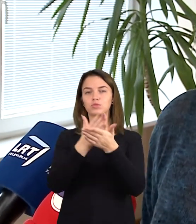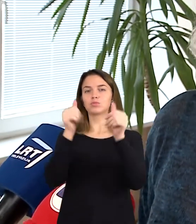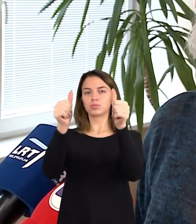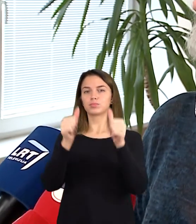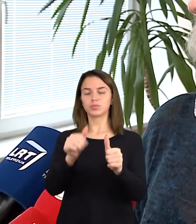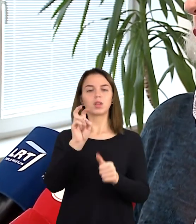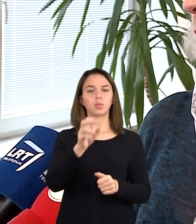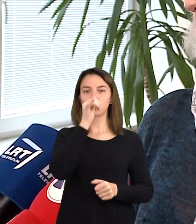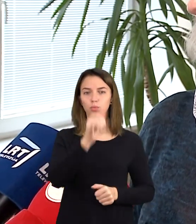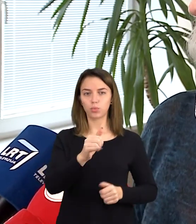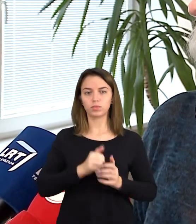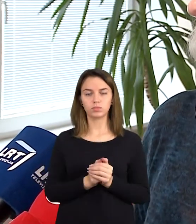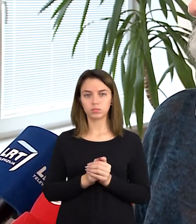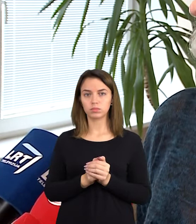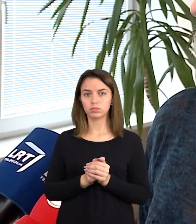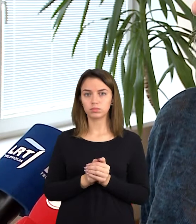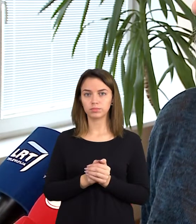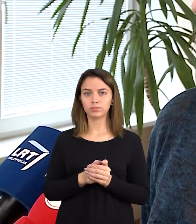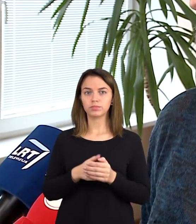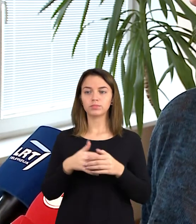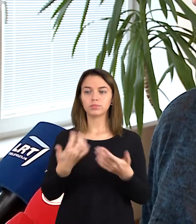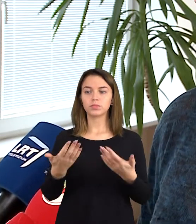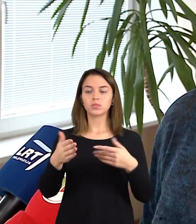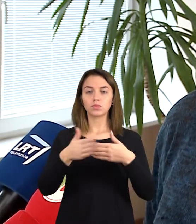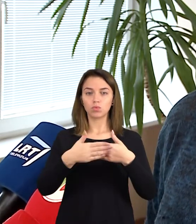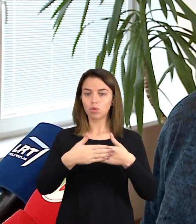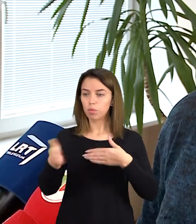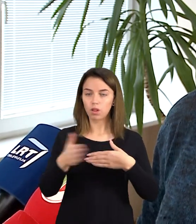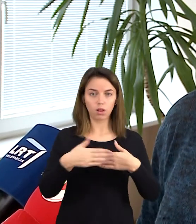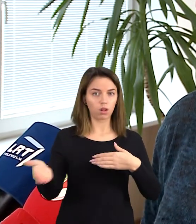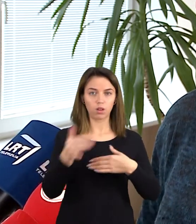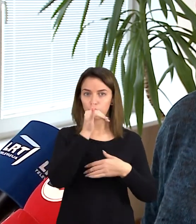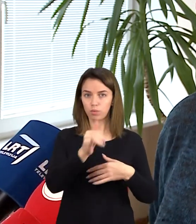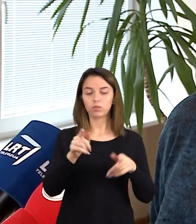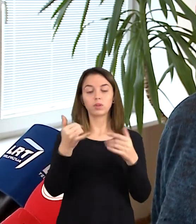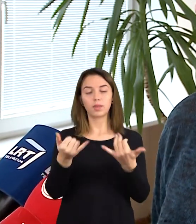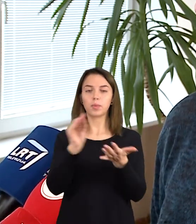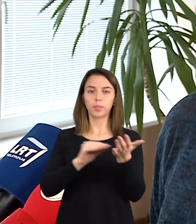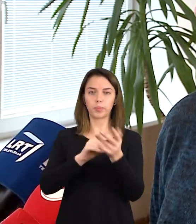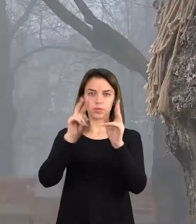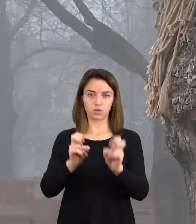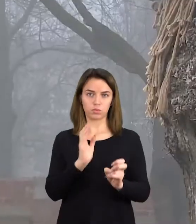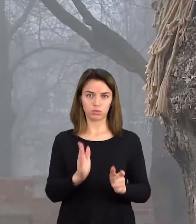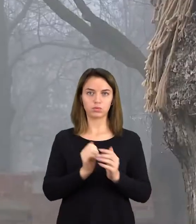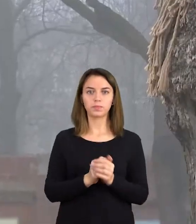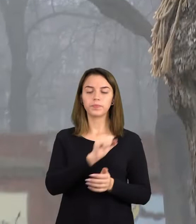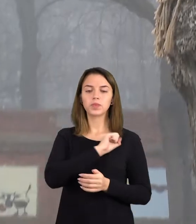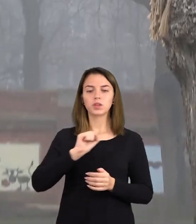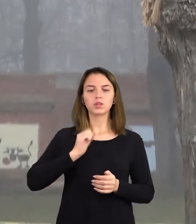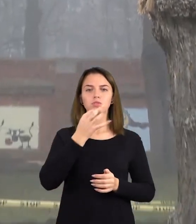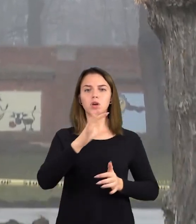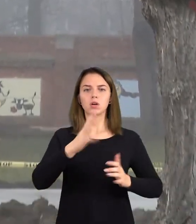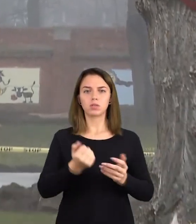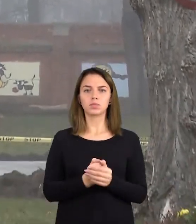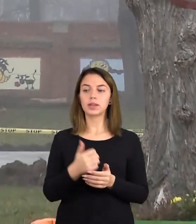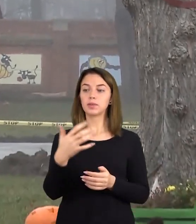kad įeiti draudžiama ir negalima darinėti, dabar laukiam pakartotinio tyrimo. Medikai sako, kad 5